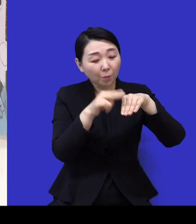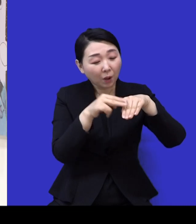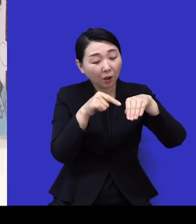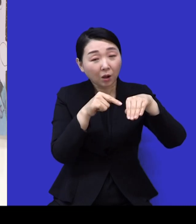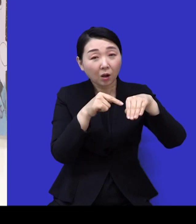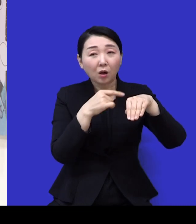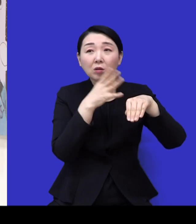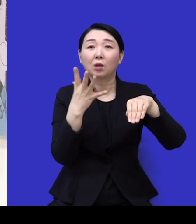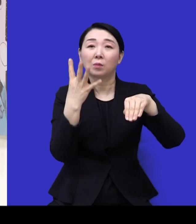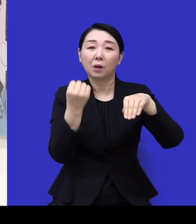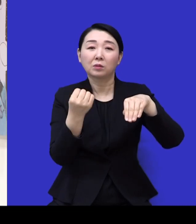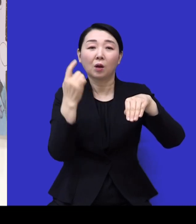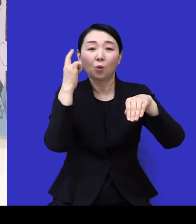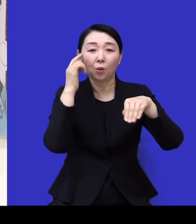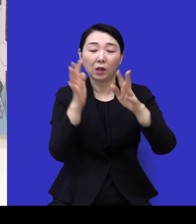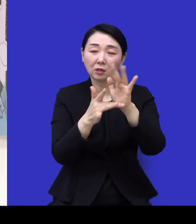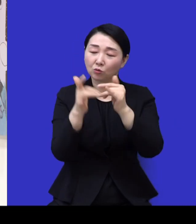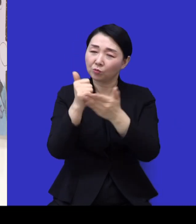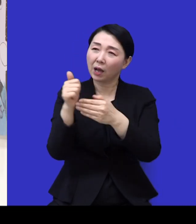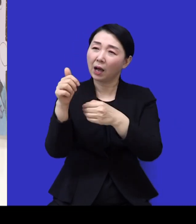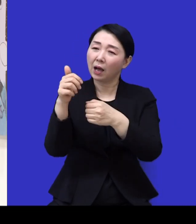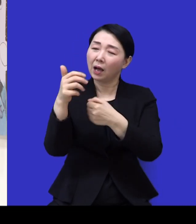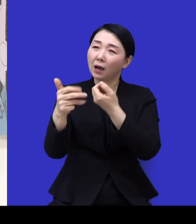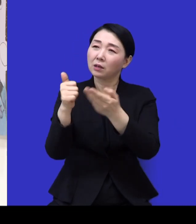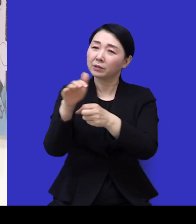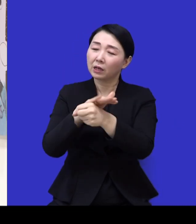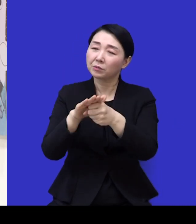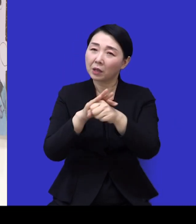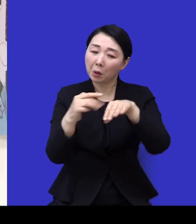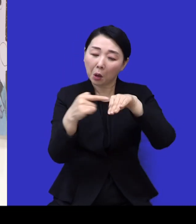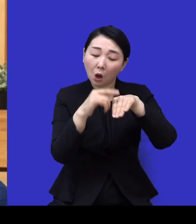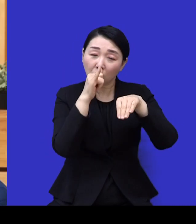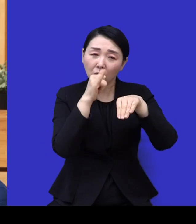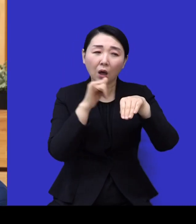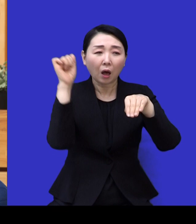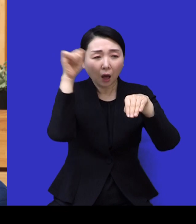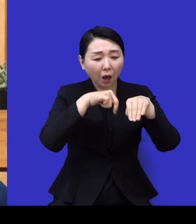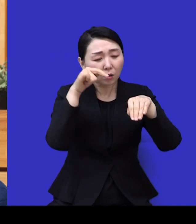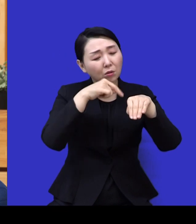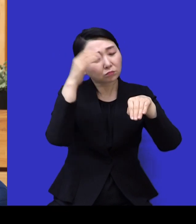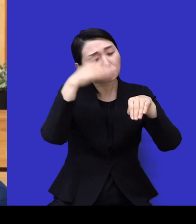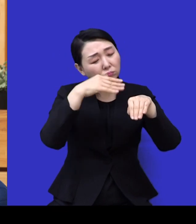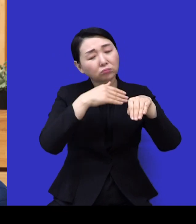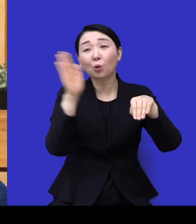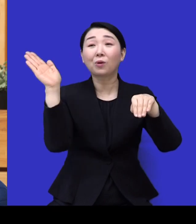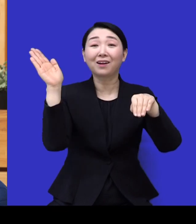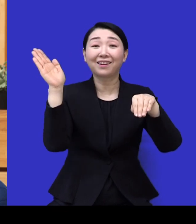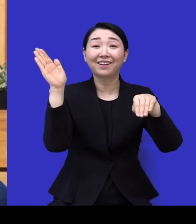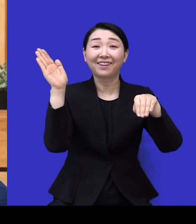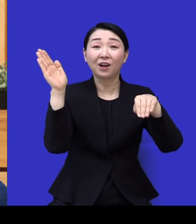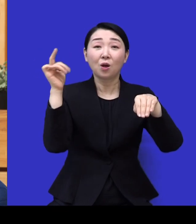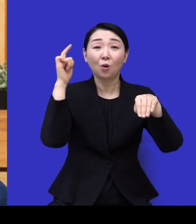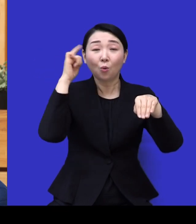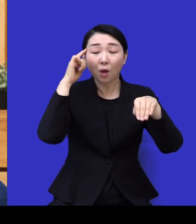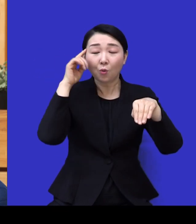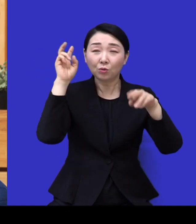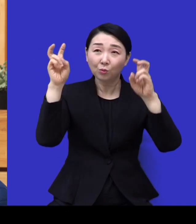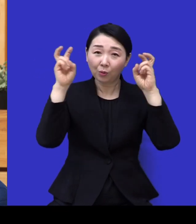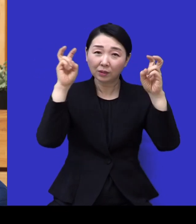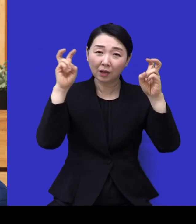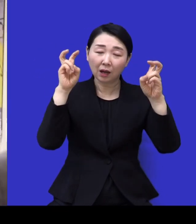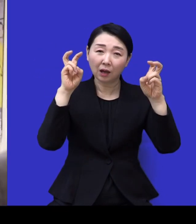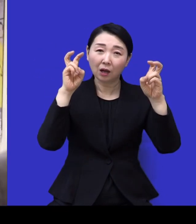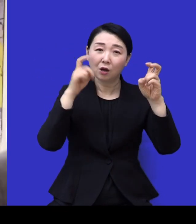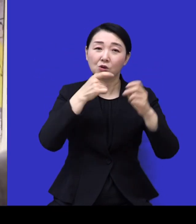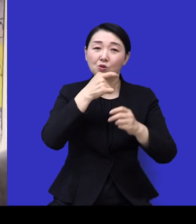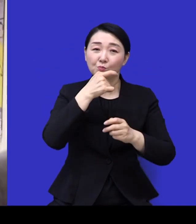하나님은 사랑이시다 이렇게 쓰인 것 같았어요. 근데 예. 뭐 그런가 보다 이렇게 넘기기도 하고. 저희 회사에 생수를 배달하는 분이